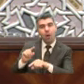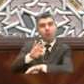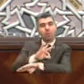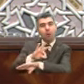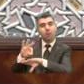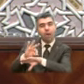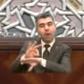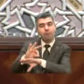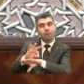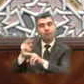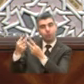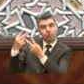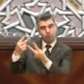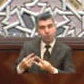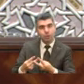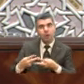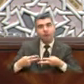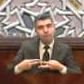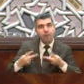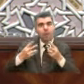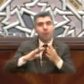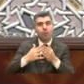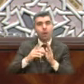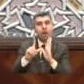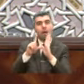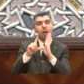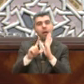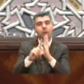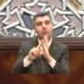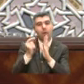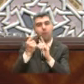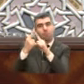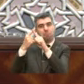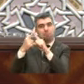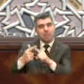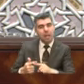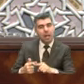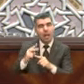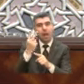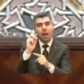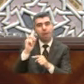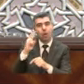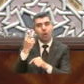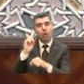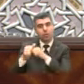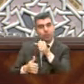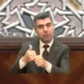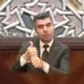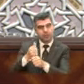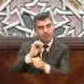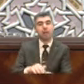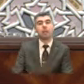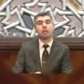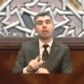المالية رقم 70/19 برسم السنة المالية 2020 مساء هذا اليوم على الساعة 7